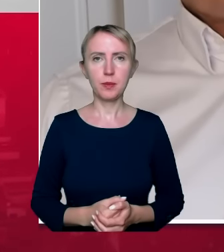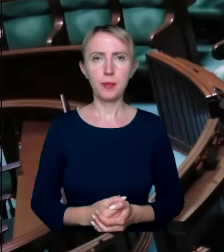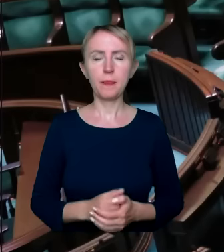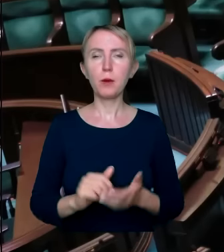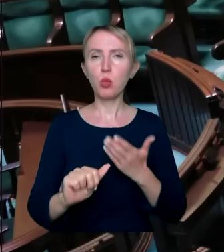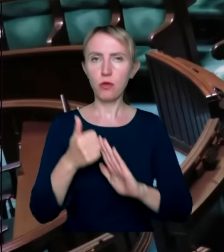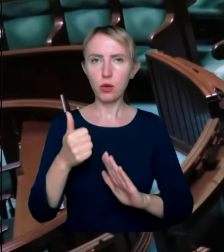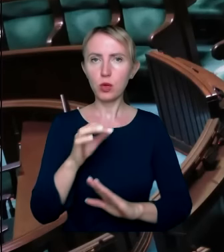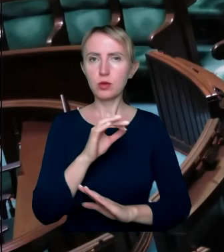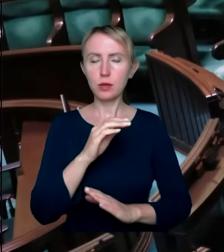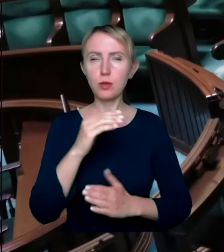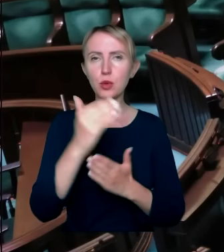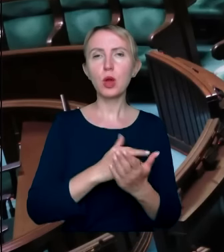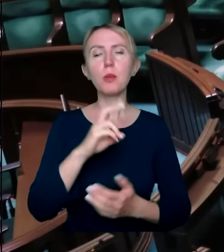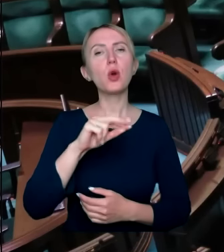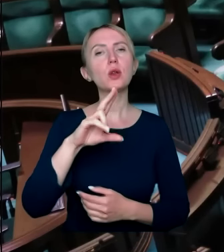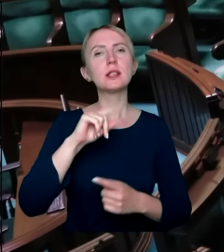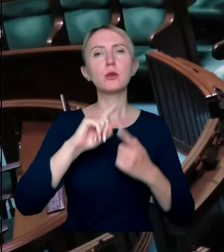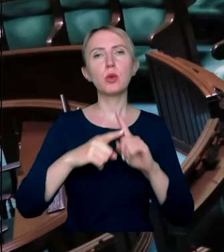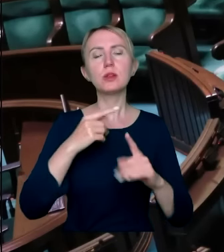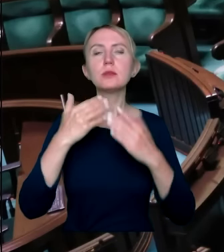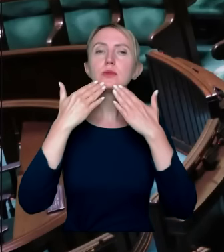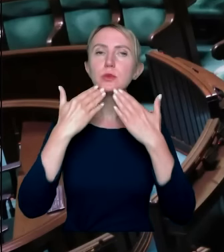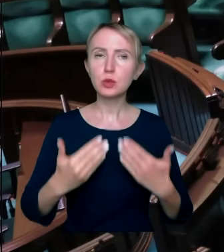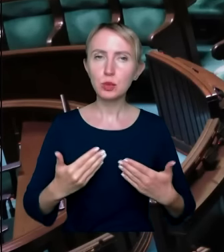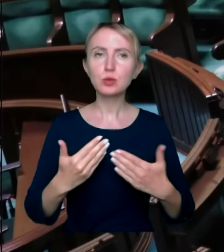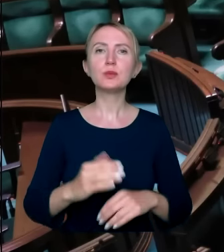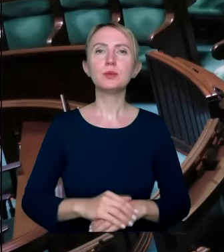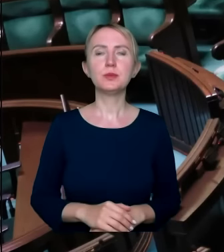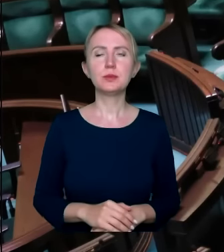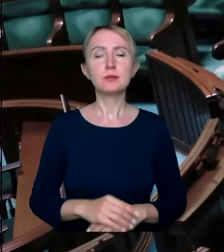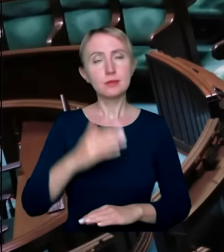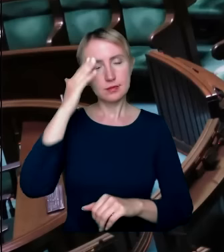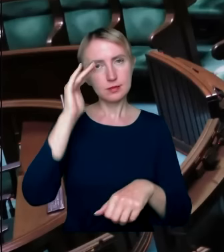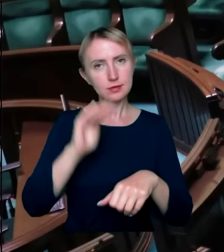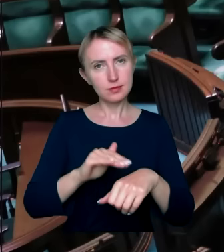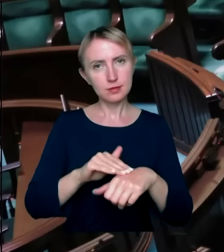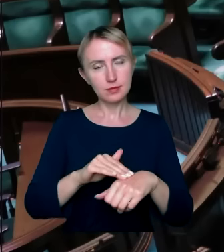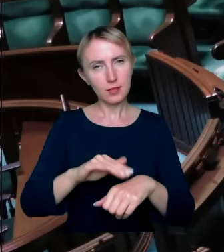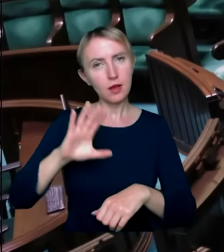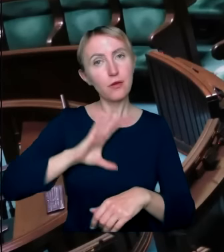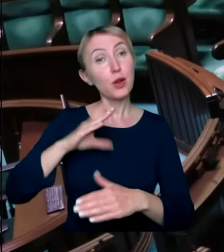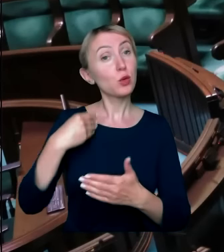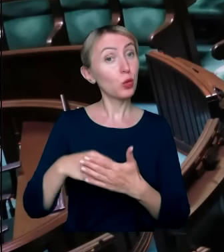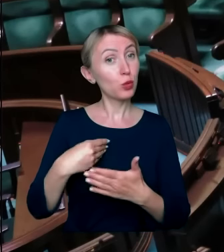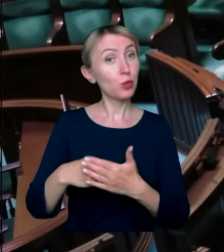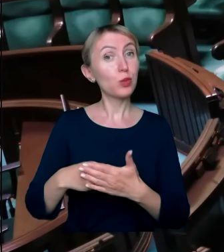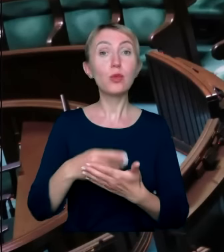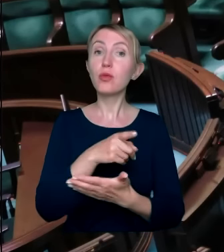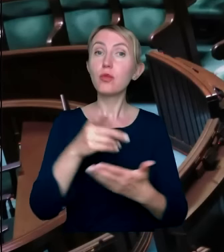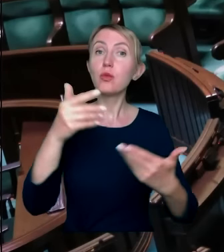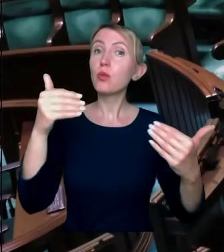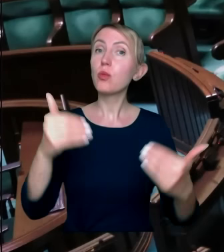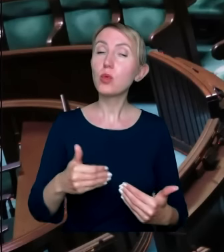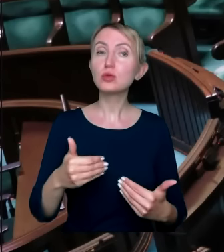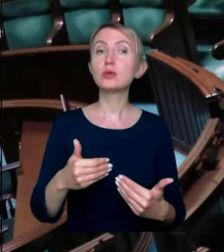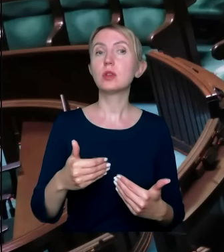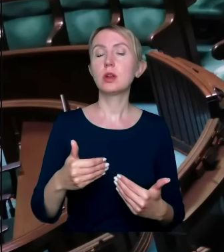wydanie Horyzontu Politycznego. Dziękuję państwu bardzo za obecność. Przypominamy, że warto kupować tam, gdzie państwo mogą dostać